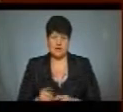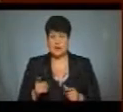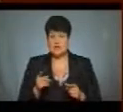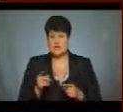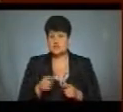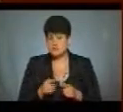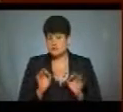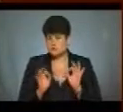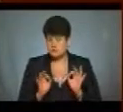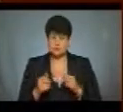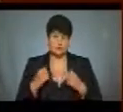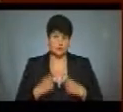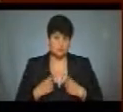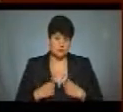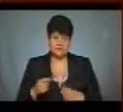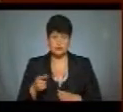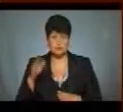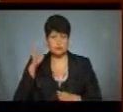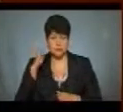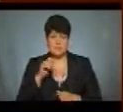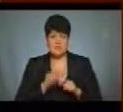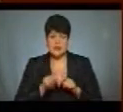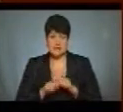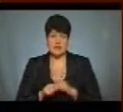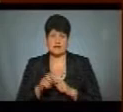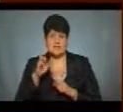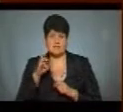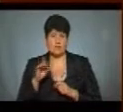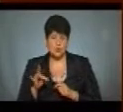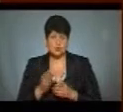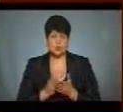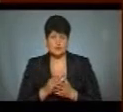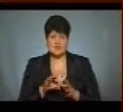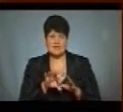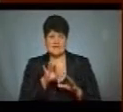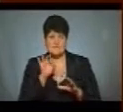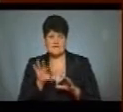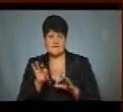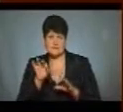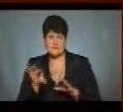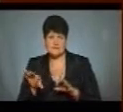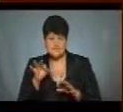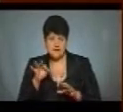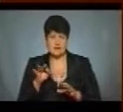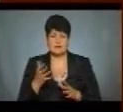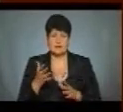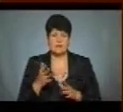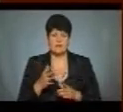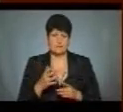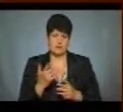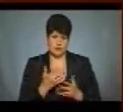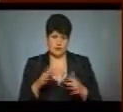тернопільських водоймах, перевіряють працівники Держпродспоживслужби. Сьогодні вони відібрали проби води на аналізи з відкритого басейну в парку